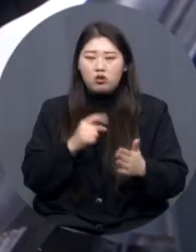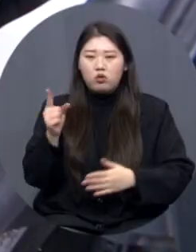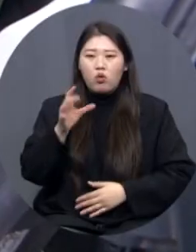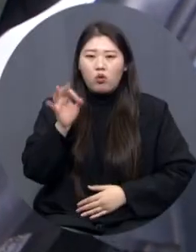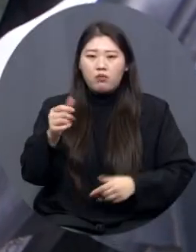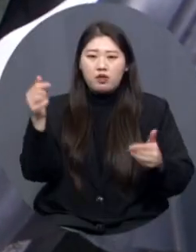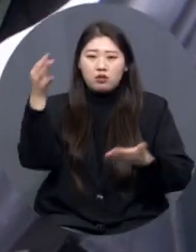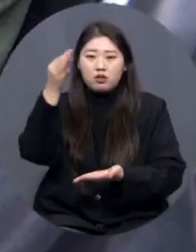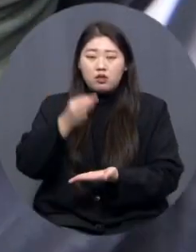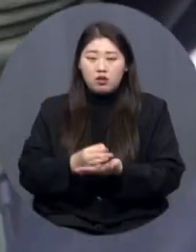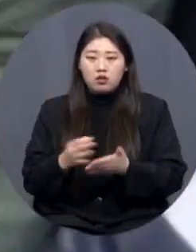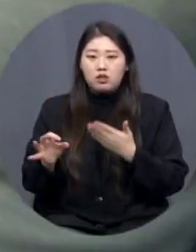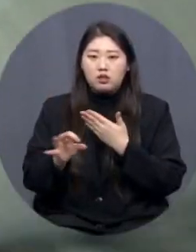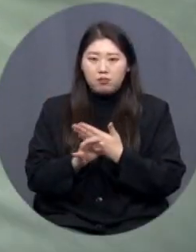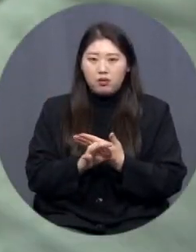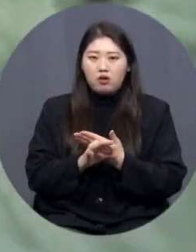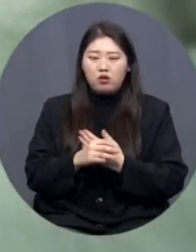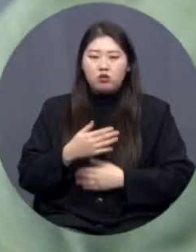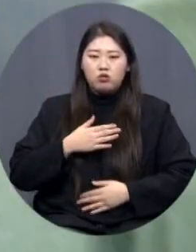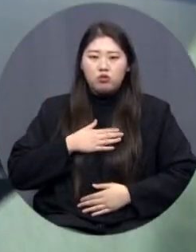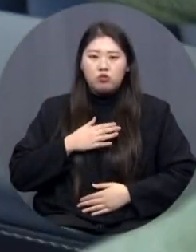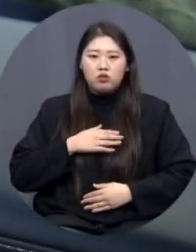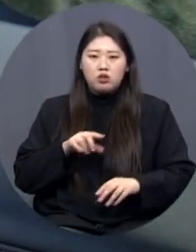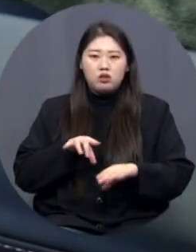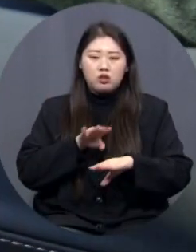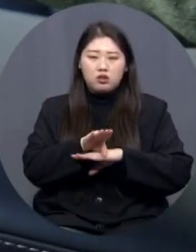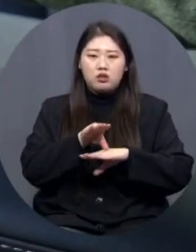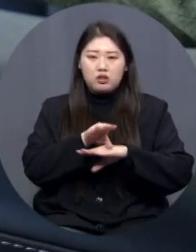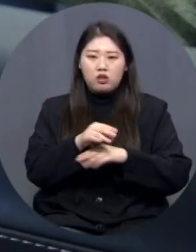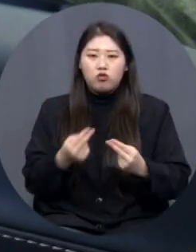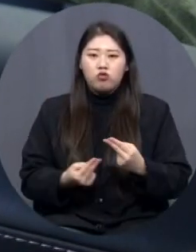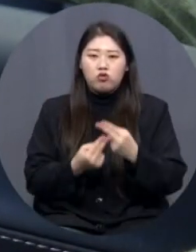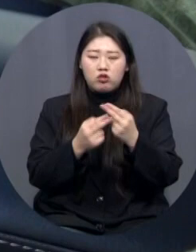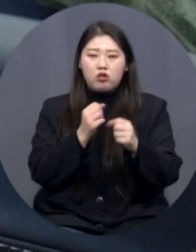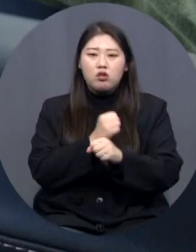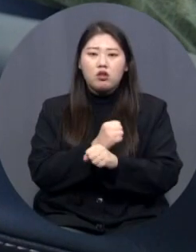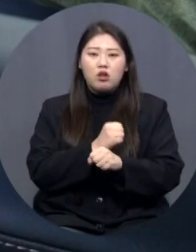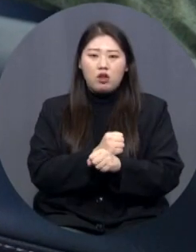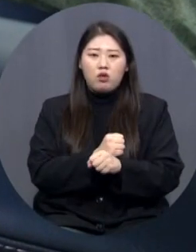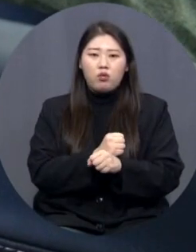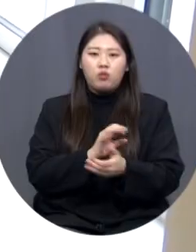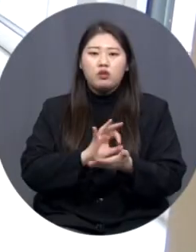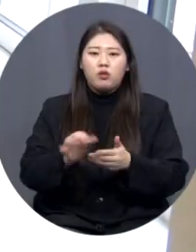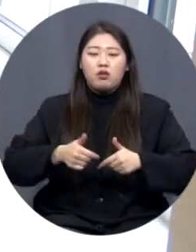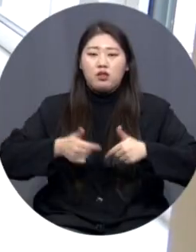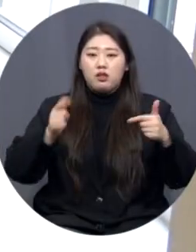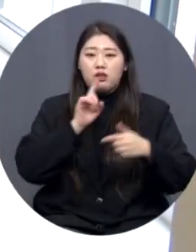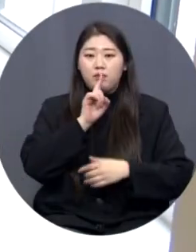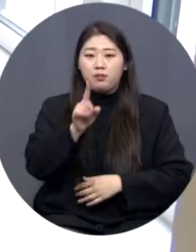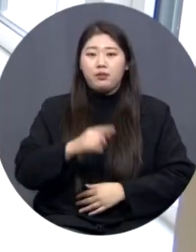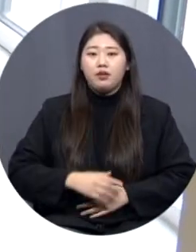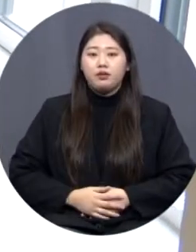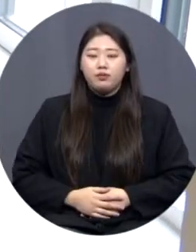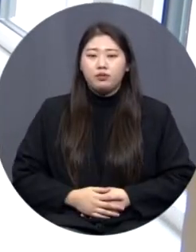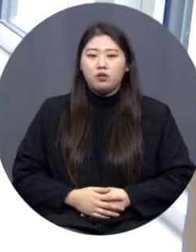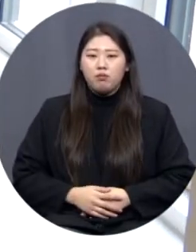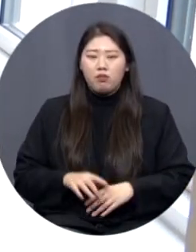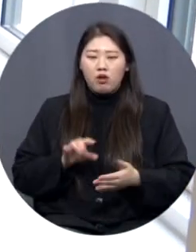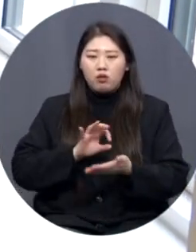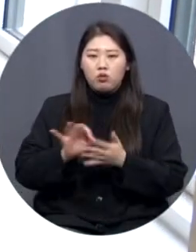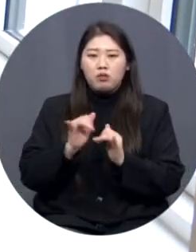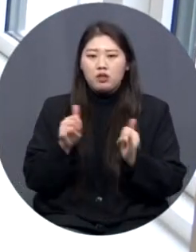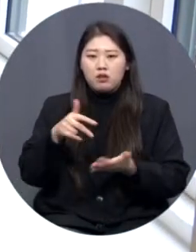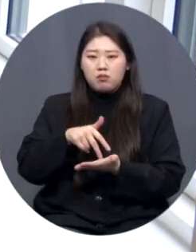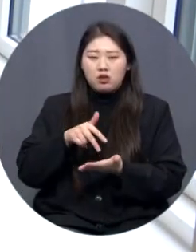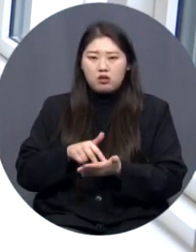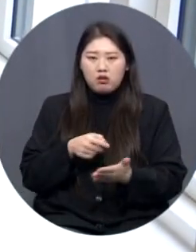내려가면 가입된 전기차들을 일제히 충전시켜 전력 수요를 끌어올립니다. 소비자는 전기